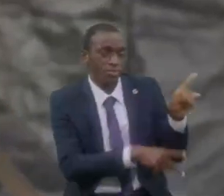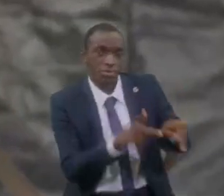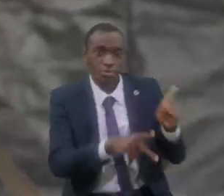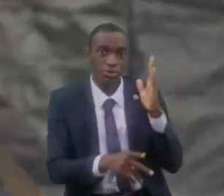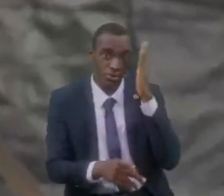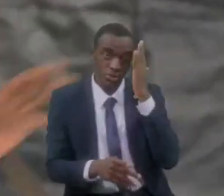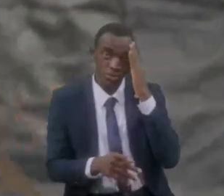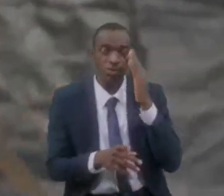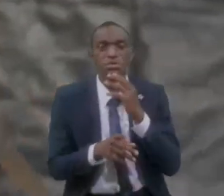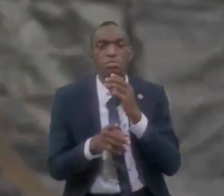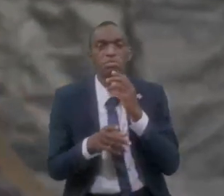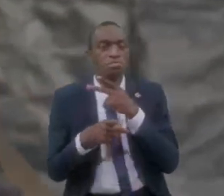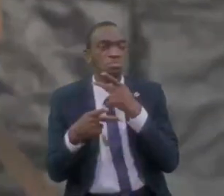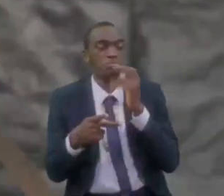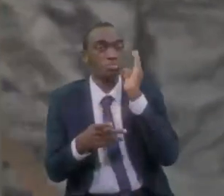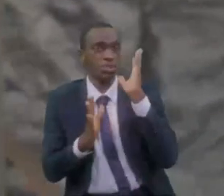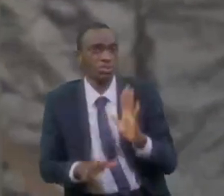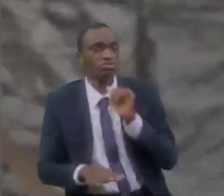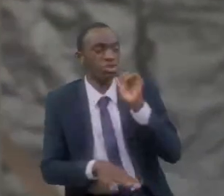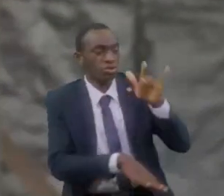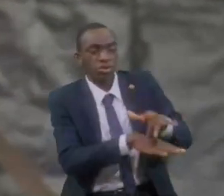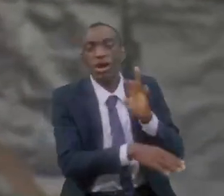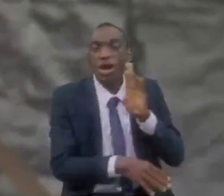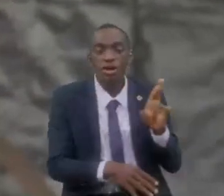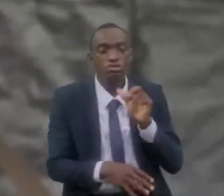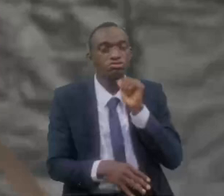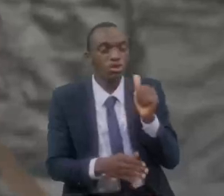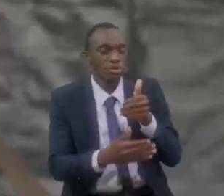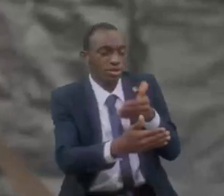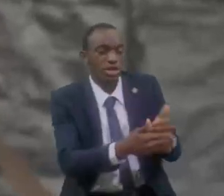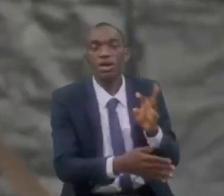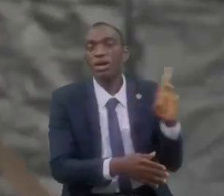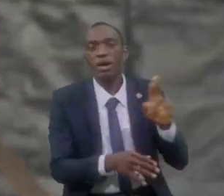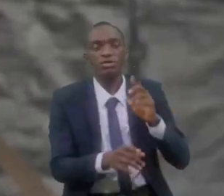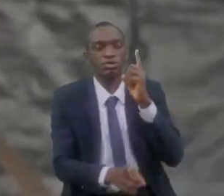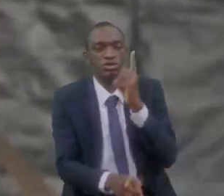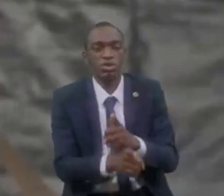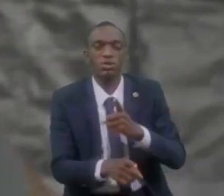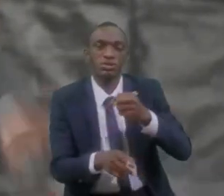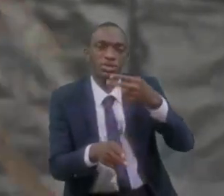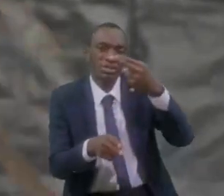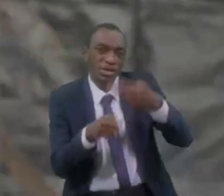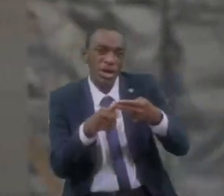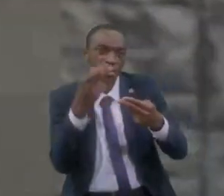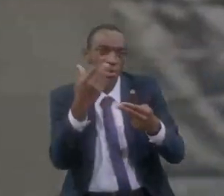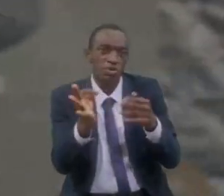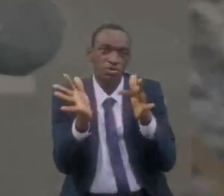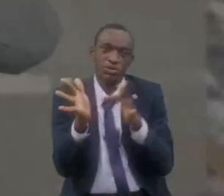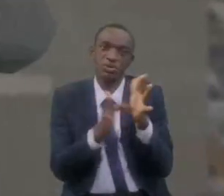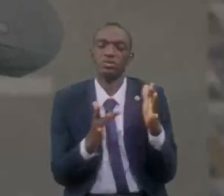Je ne l'ai pas touchée. Je ne me suis pas rapproché d'elle. Je n'ai rien fait. Simplement le nom de Jésus. Pour